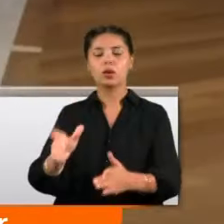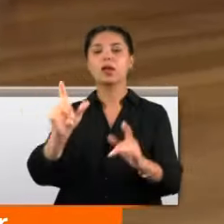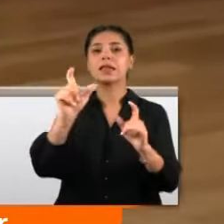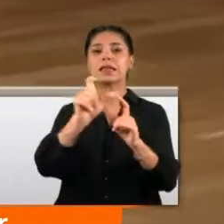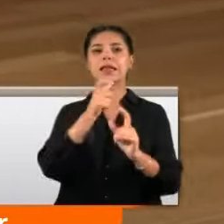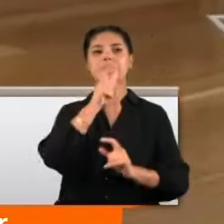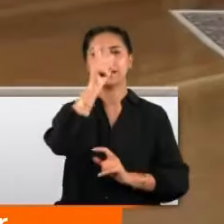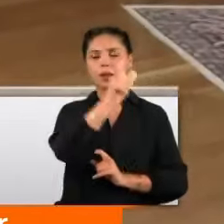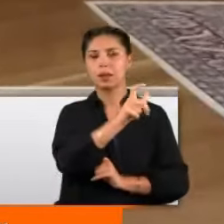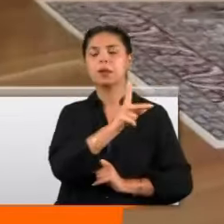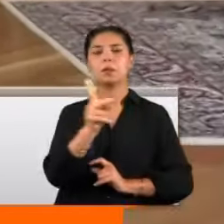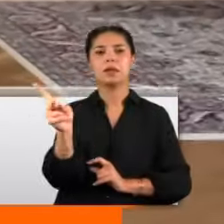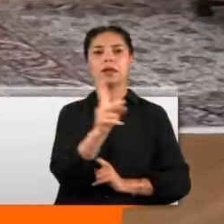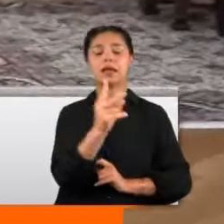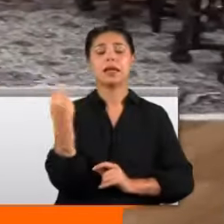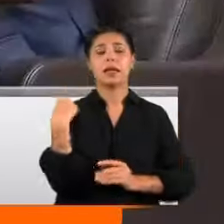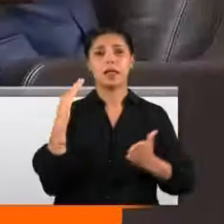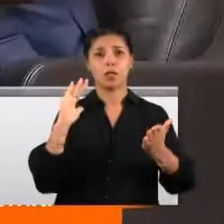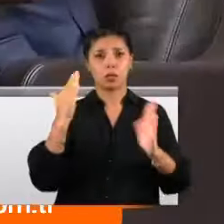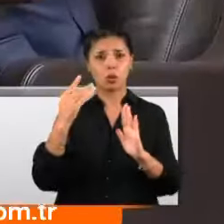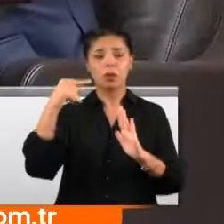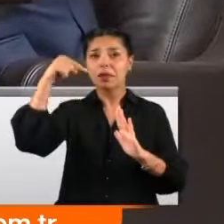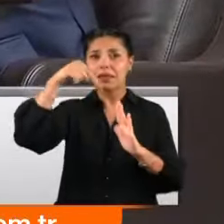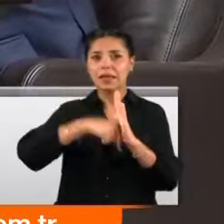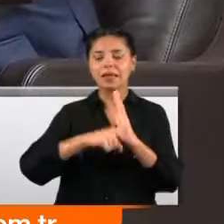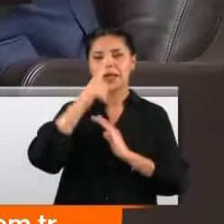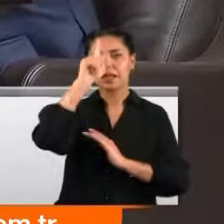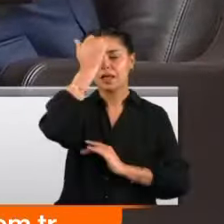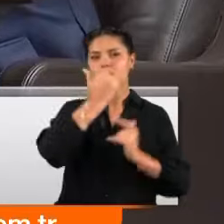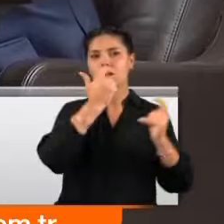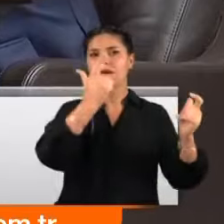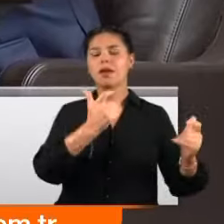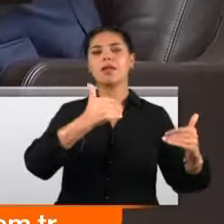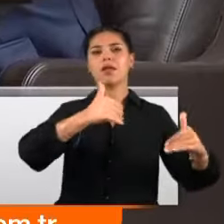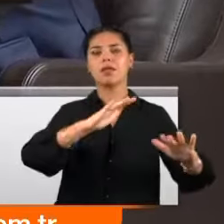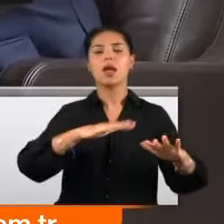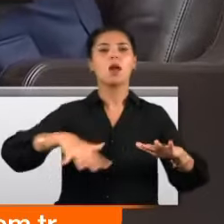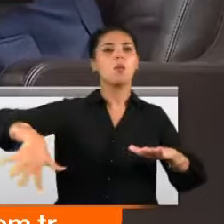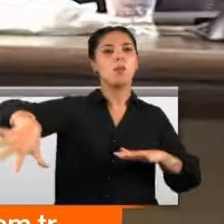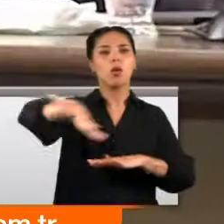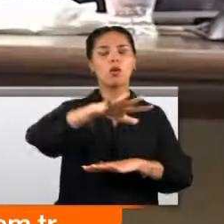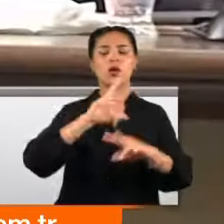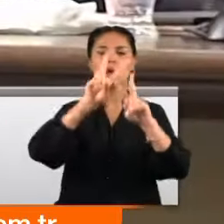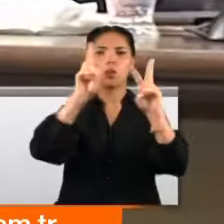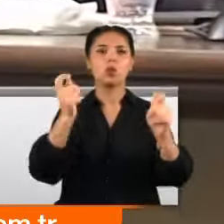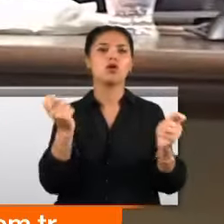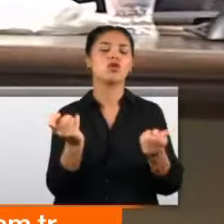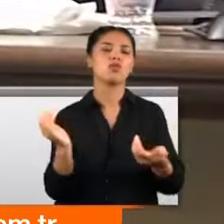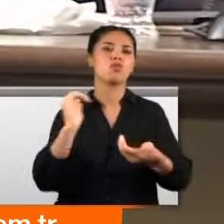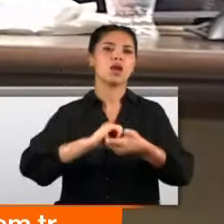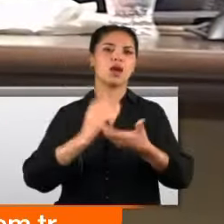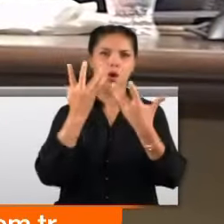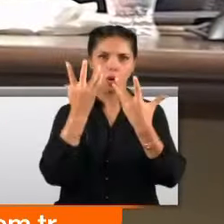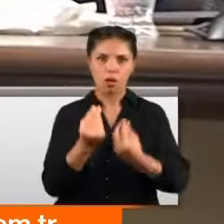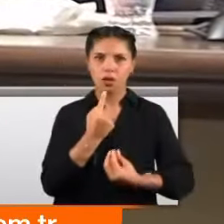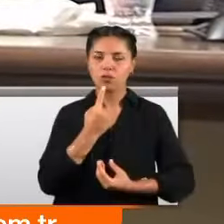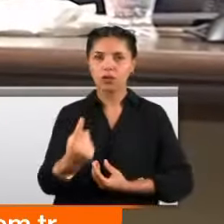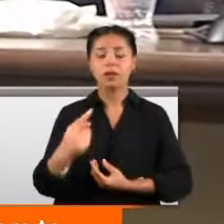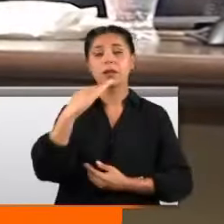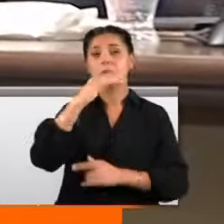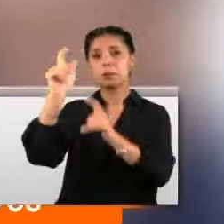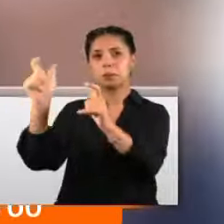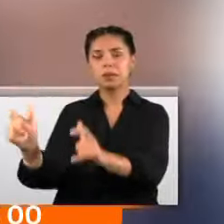Sisi ilişkilerde yeni dönemin şifrelerini sadece Gazze değil bölgesel meselelerde işbirliği olarak vermişti. Mısır ve